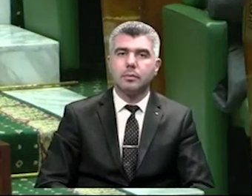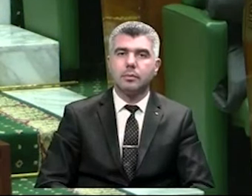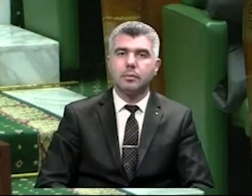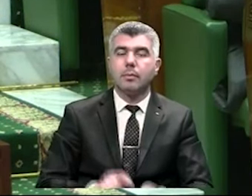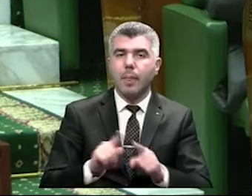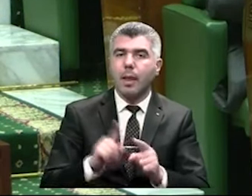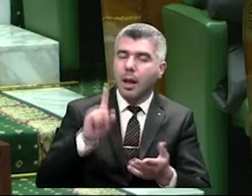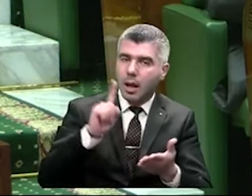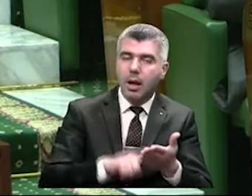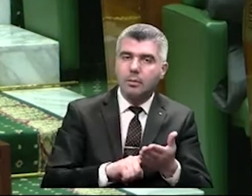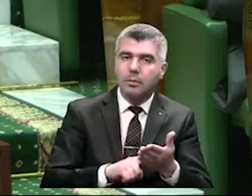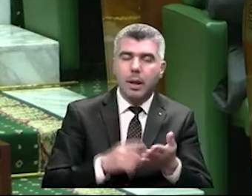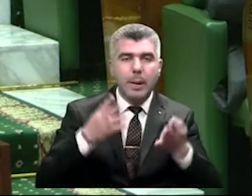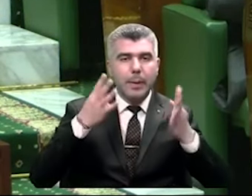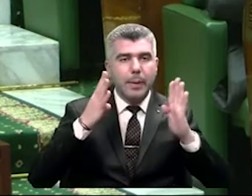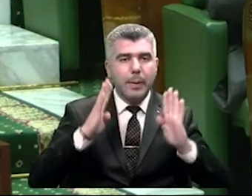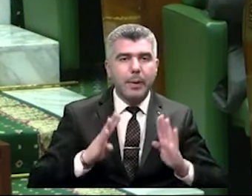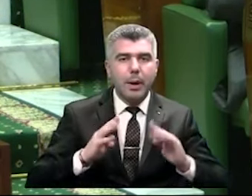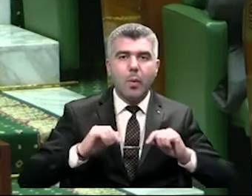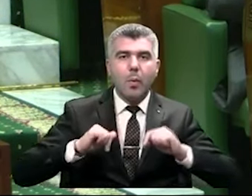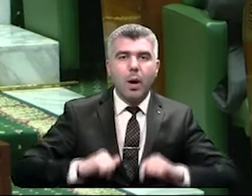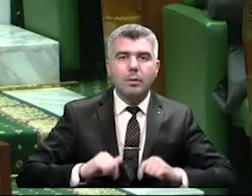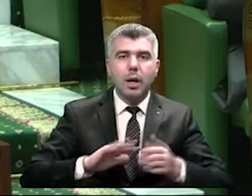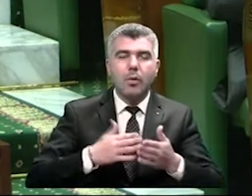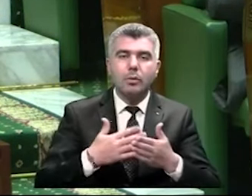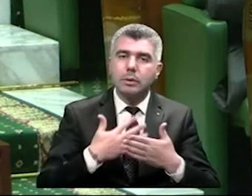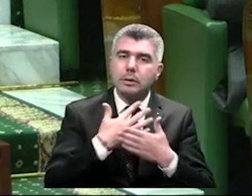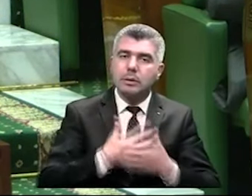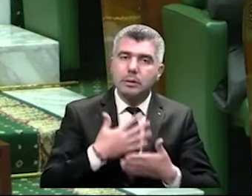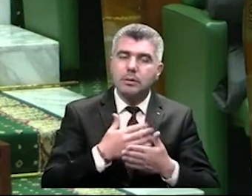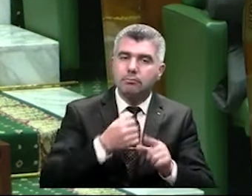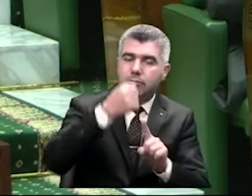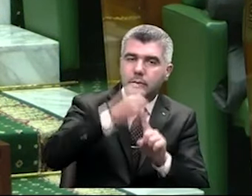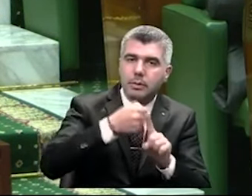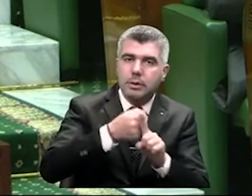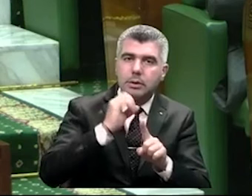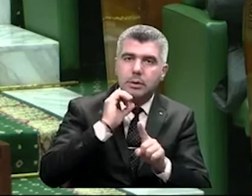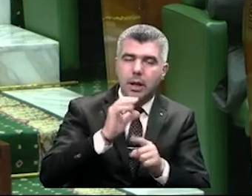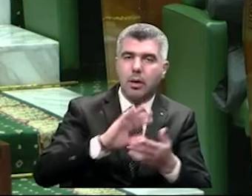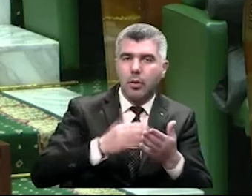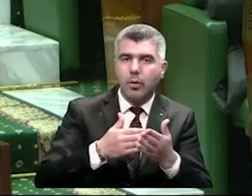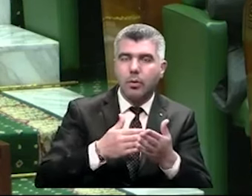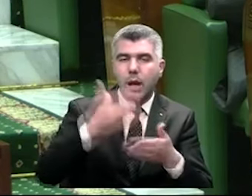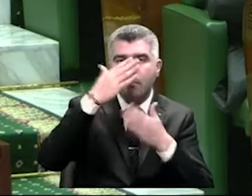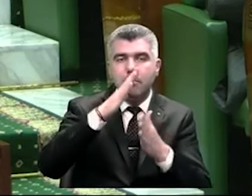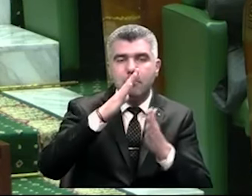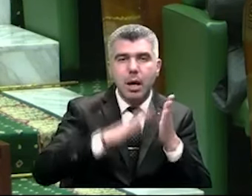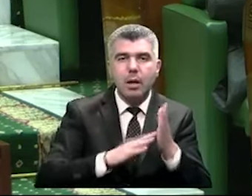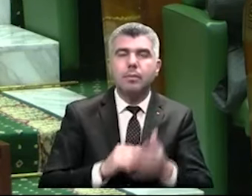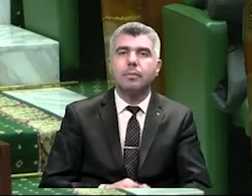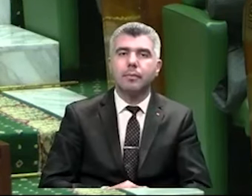متاكدين ومرتاحين ان الوزاره والحمد لله وفخر لنا ان المجهودات اللي ك تقوم بها على الصعيد الوطني في